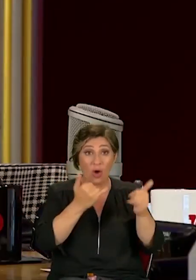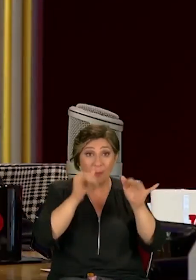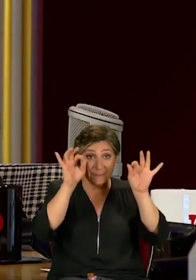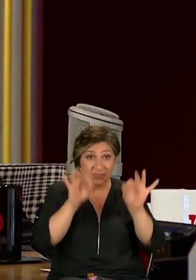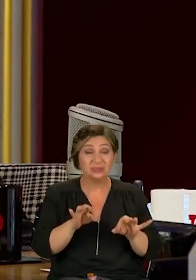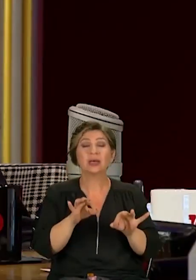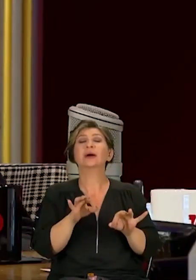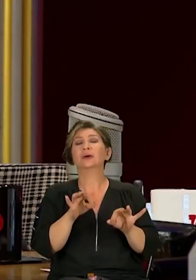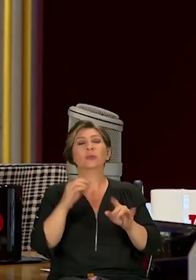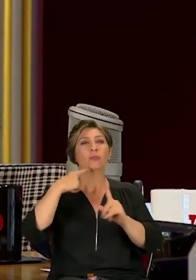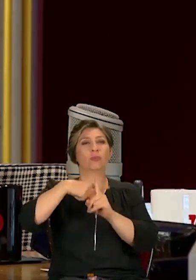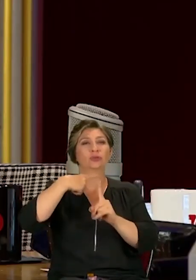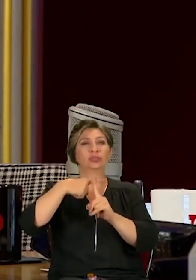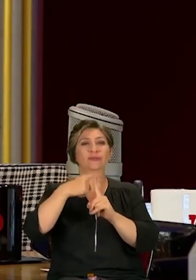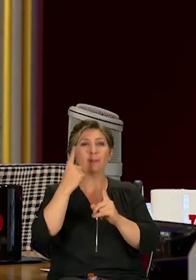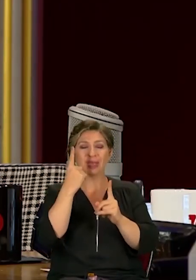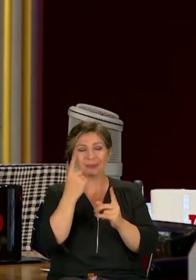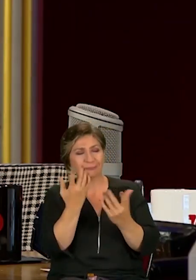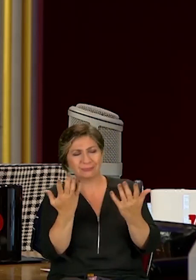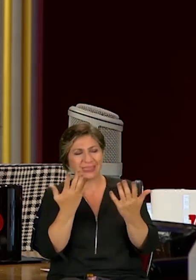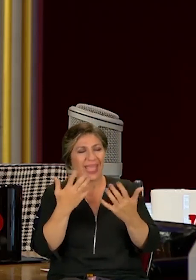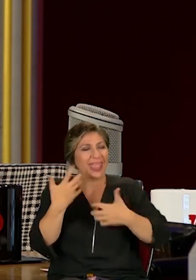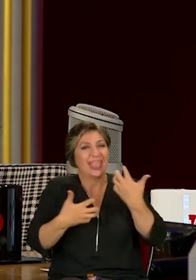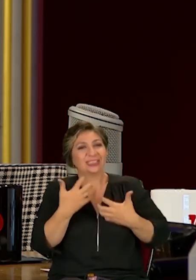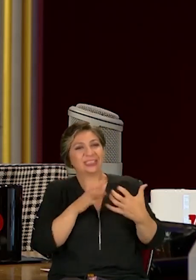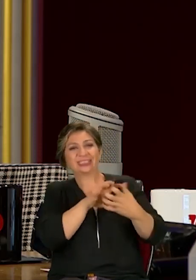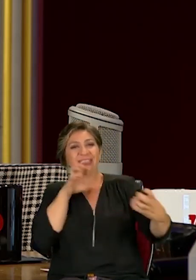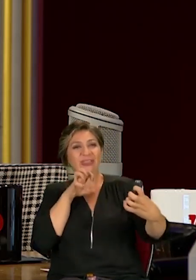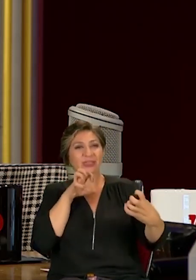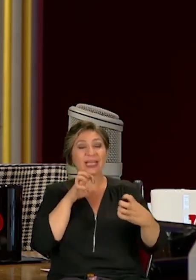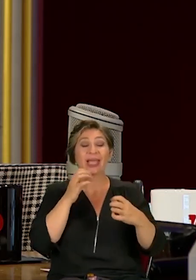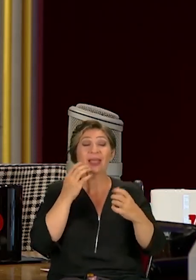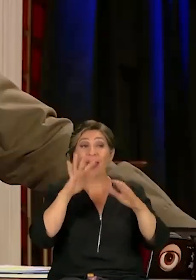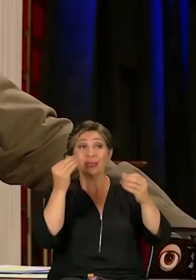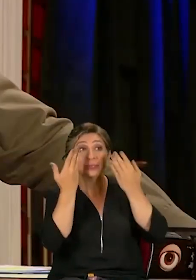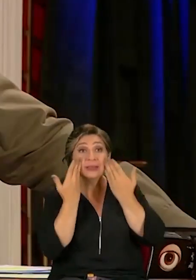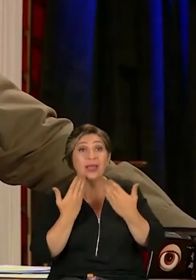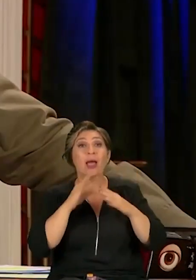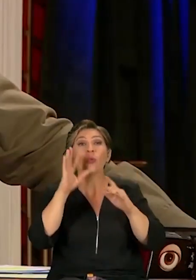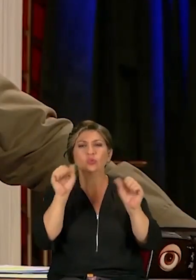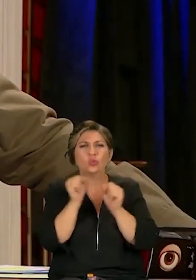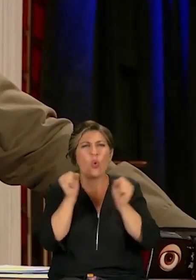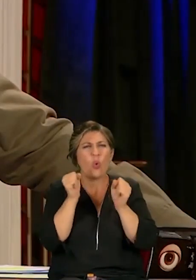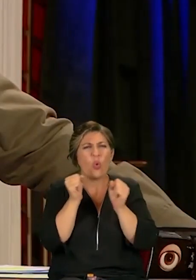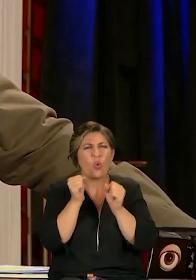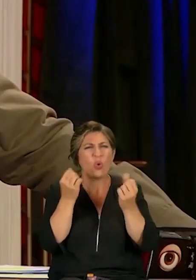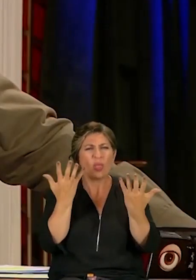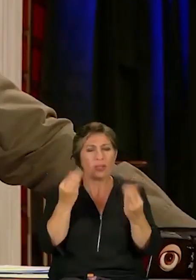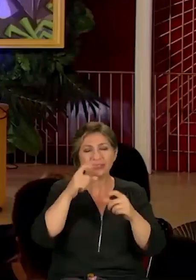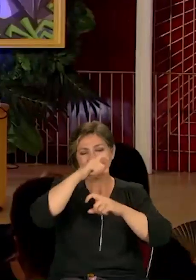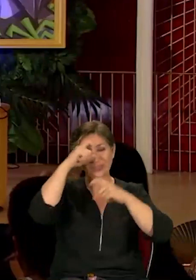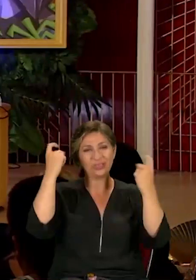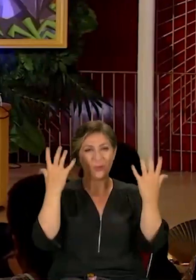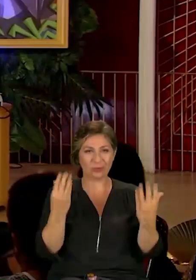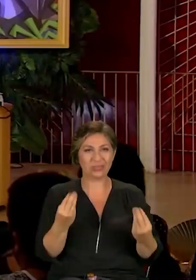film pozitif bir reaksiyon alır, ilgi görür ve aradaki o soğuk hava en azından ısınmış